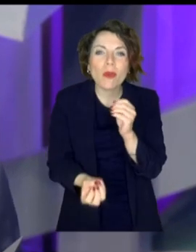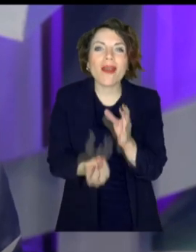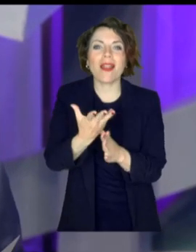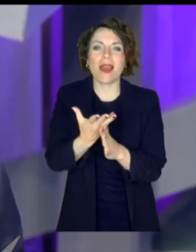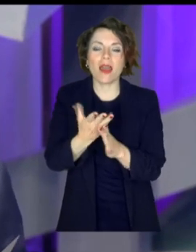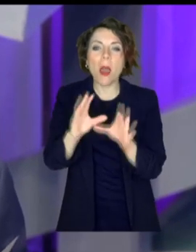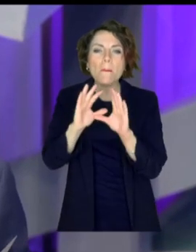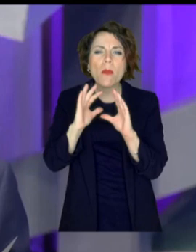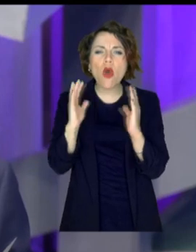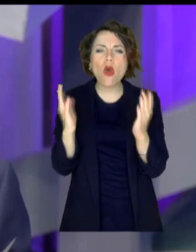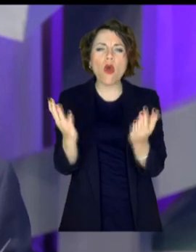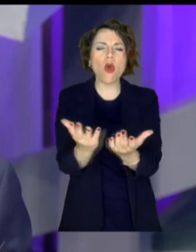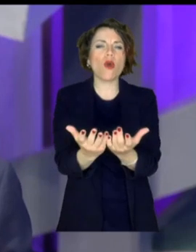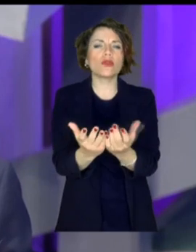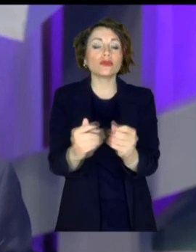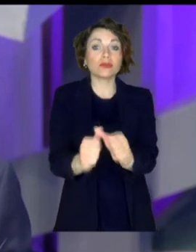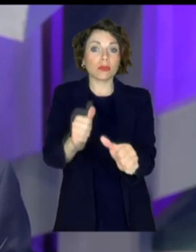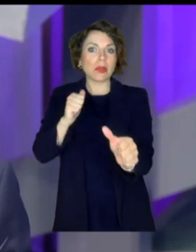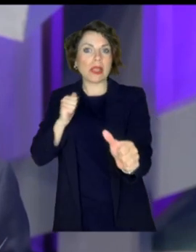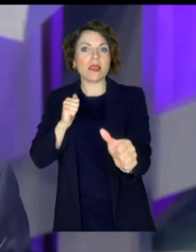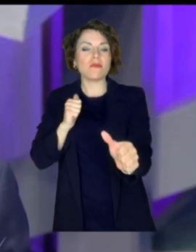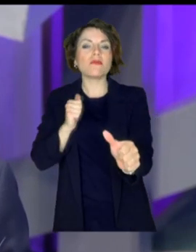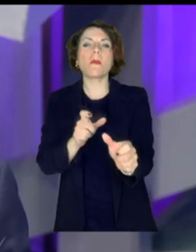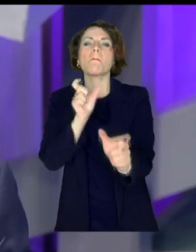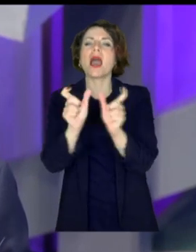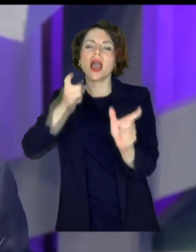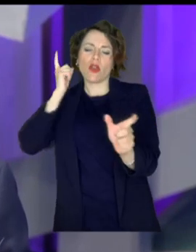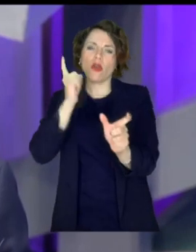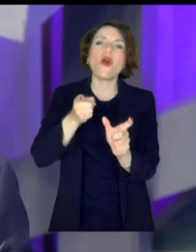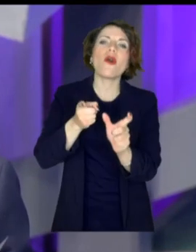Tutto il mondo è stato ordinato da delle parole.